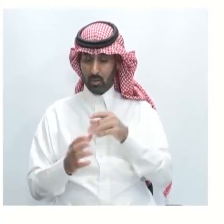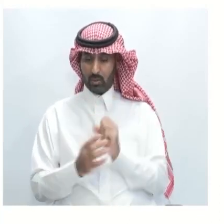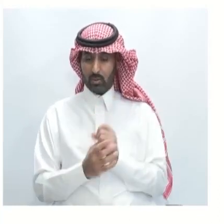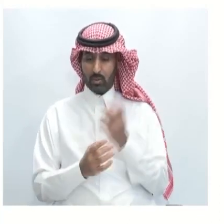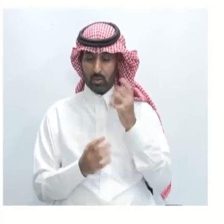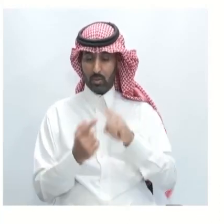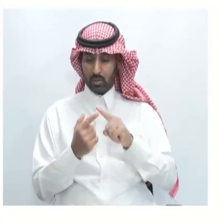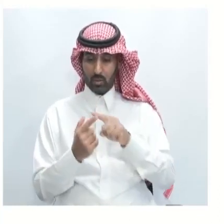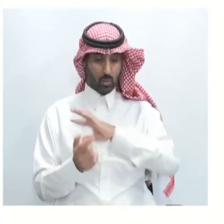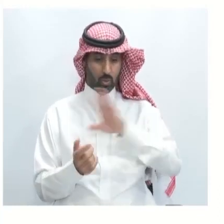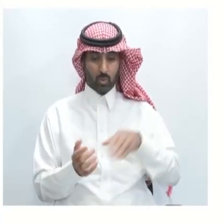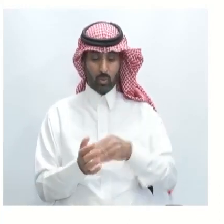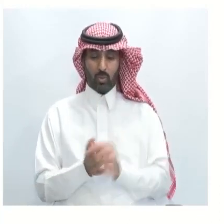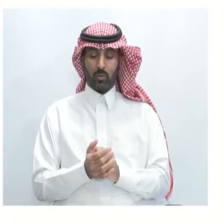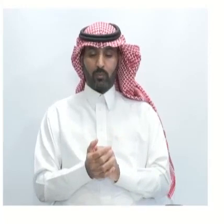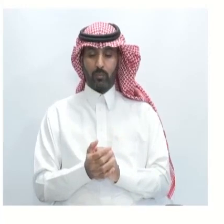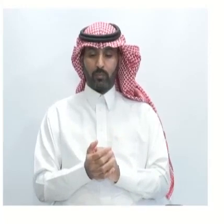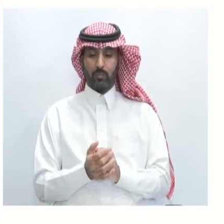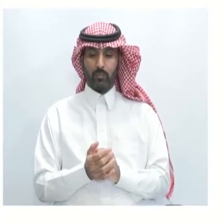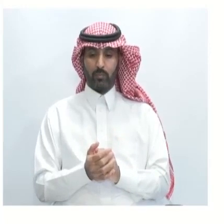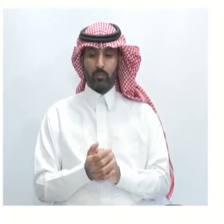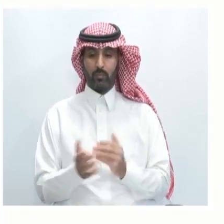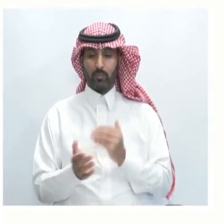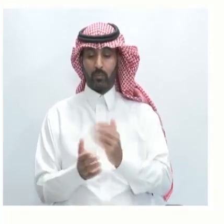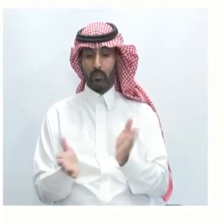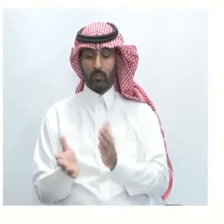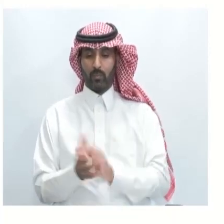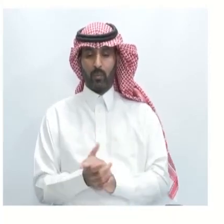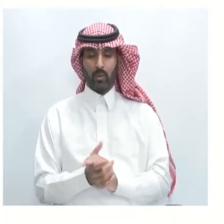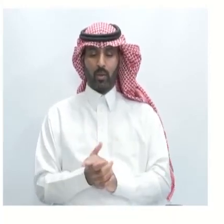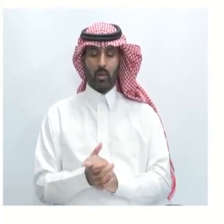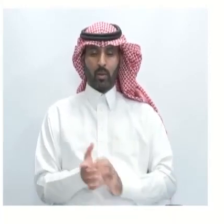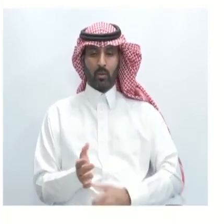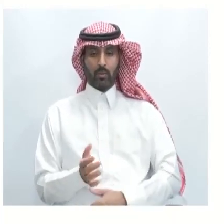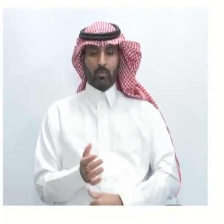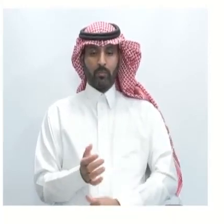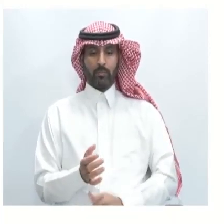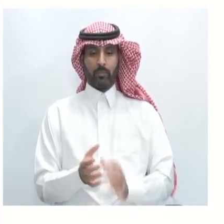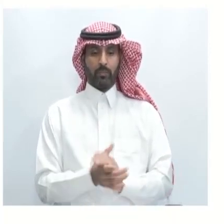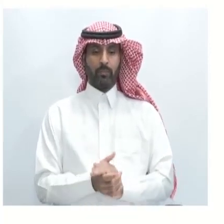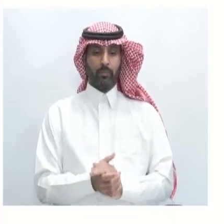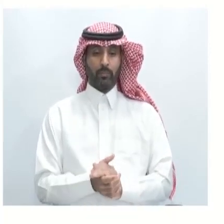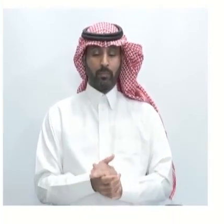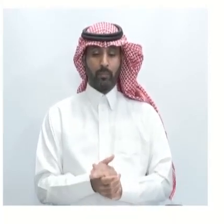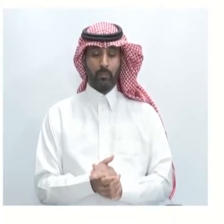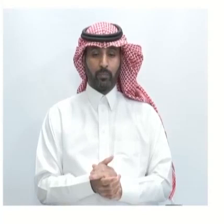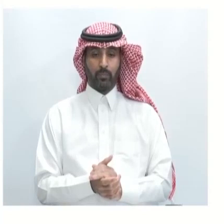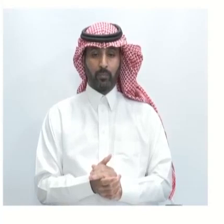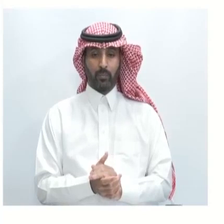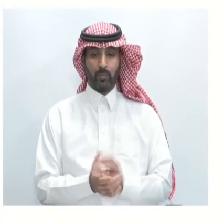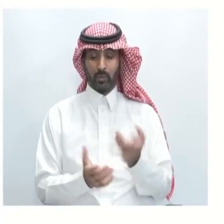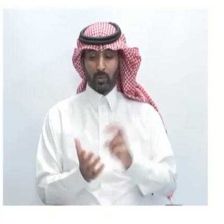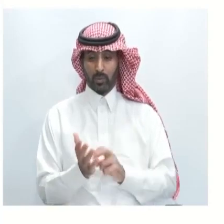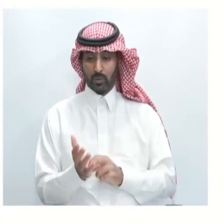جناحان اذا كل صقر يطير طيب الان نعود للقاعده